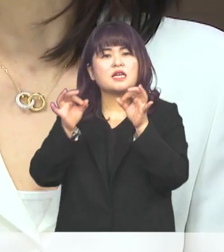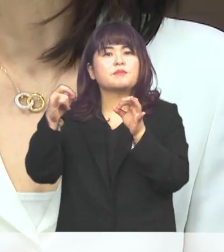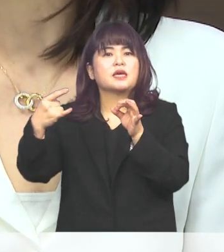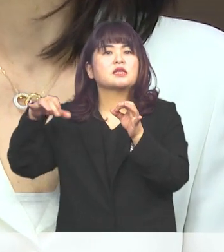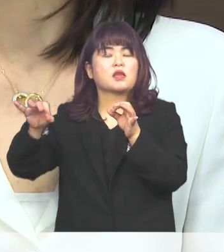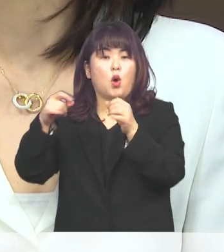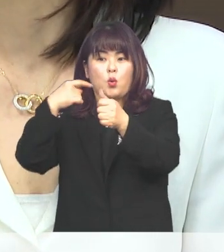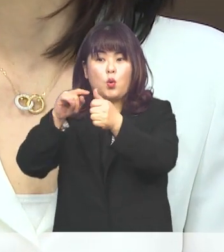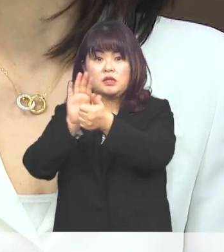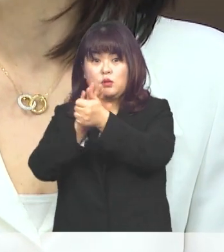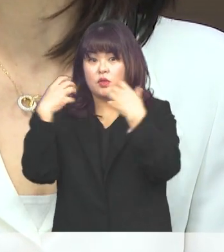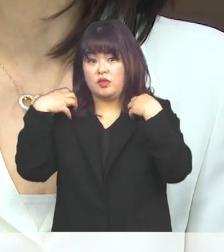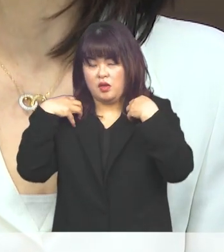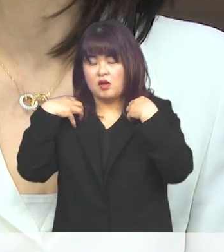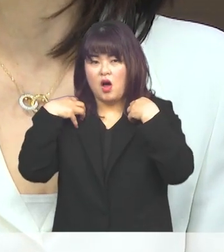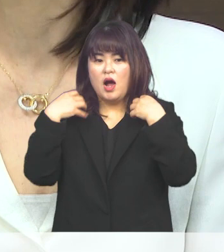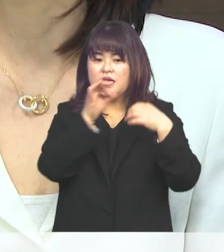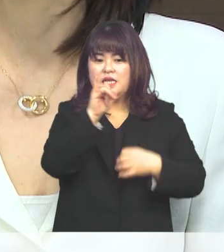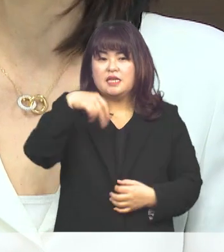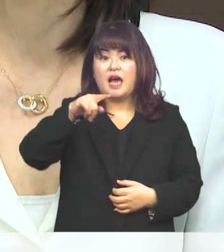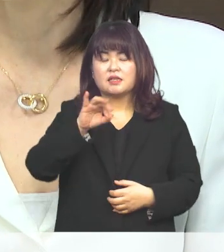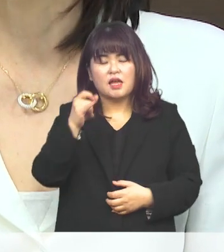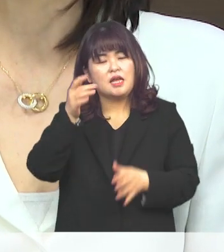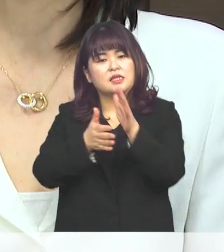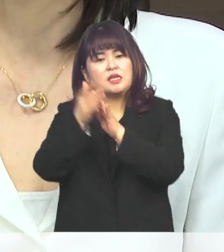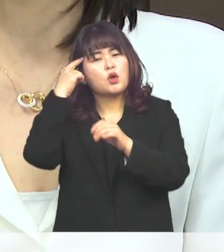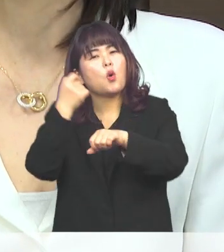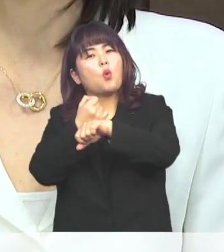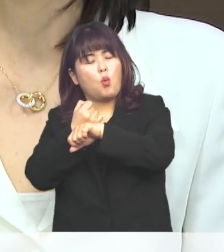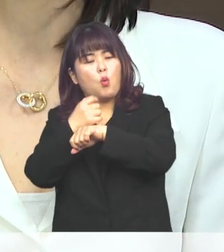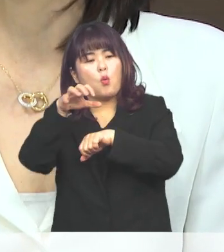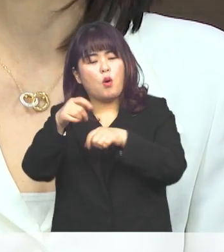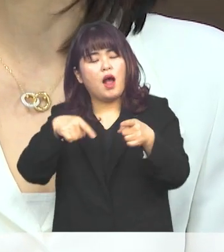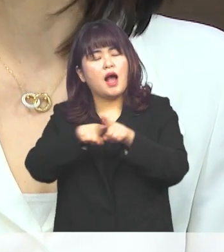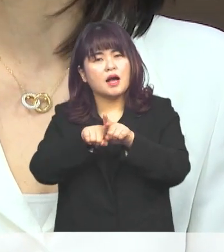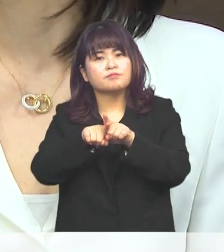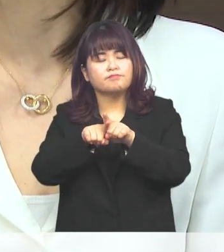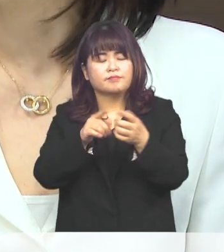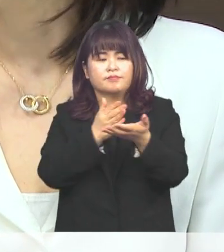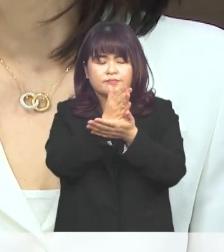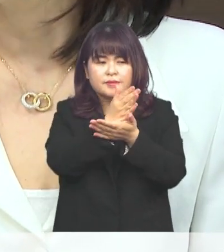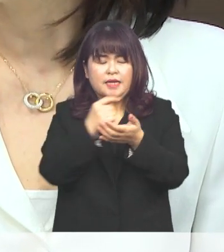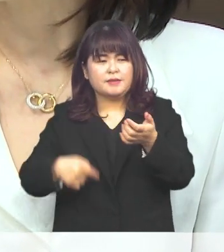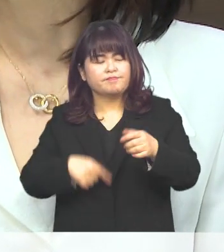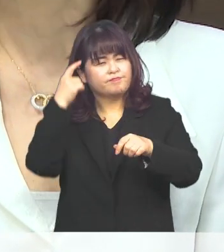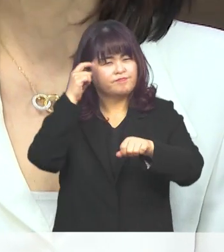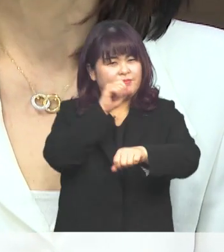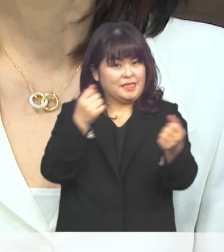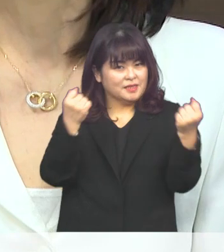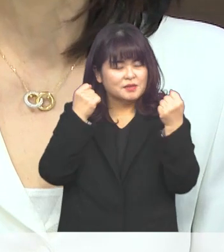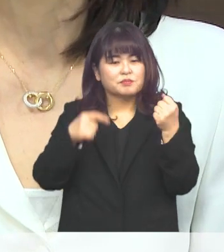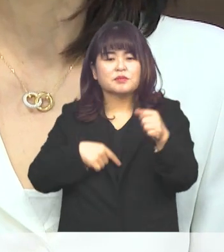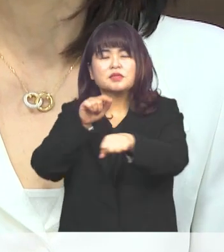용인교육지원청 교육장과 이상대 용인시정연구원장이 참석해 과학고 설립과 인재 양성을 위해 힘과 지혜를 모으기로